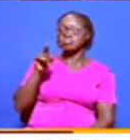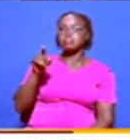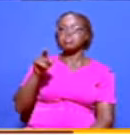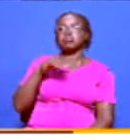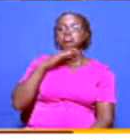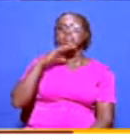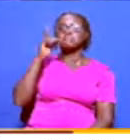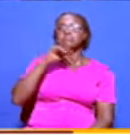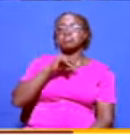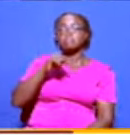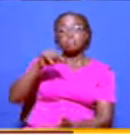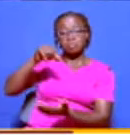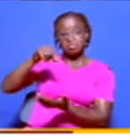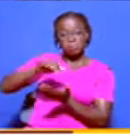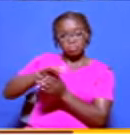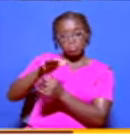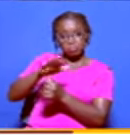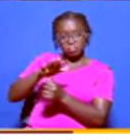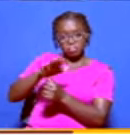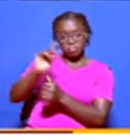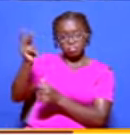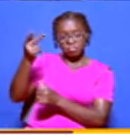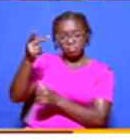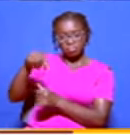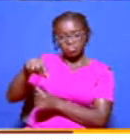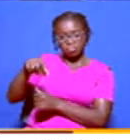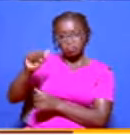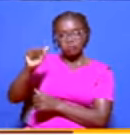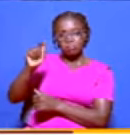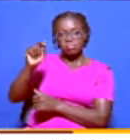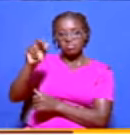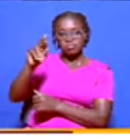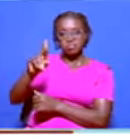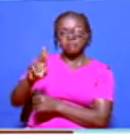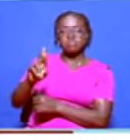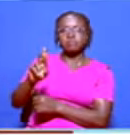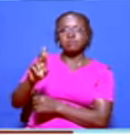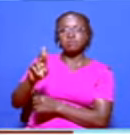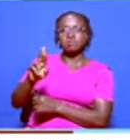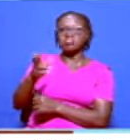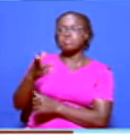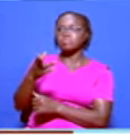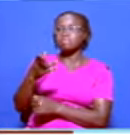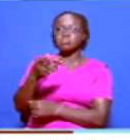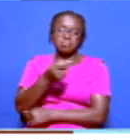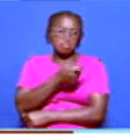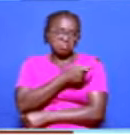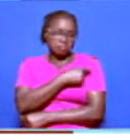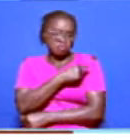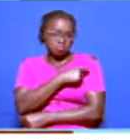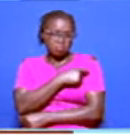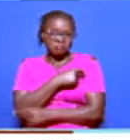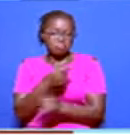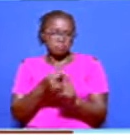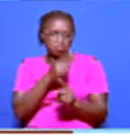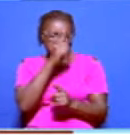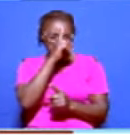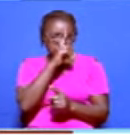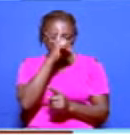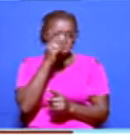nchini Qatar. Kulingana na familia yake, balozi huyo alikuwa akipokea matibabu katika chumba cha wagonjwa